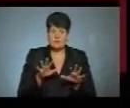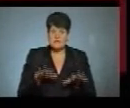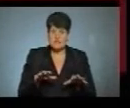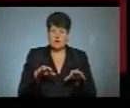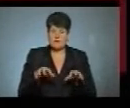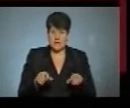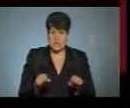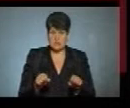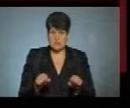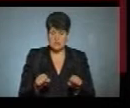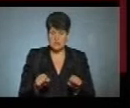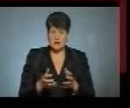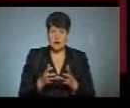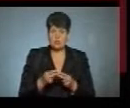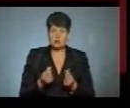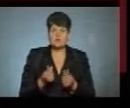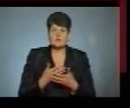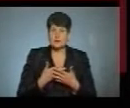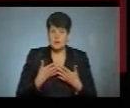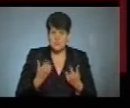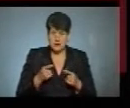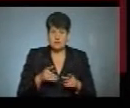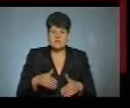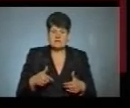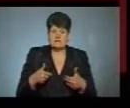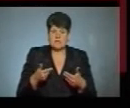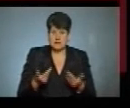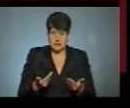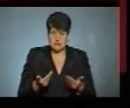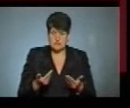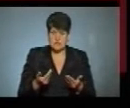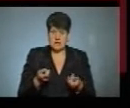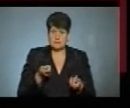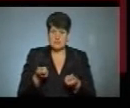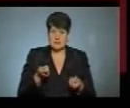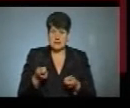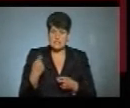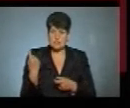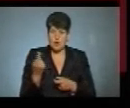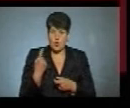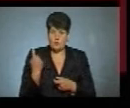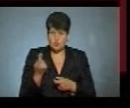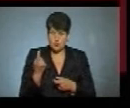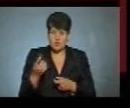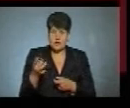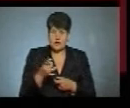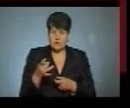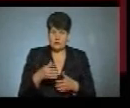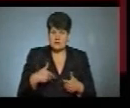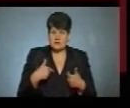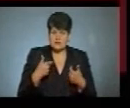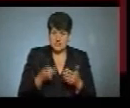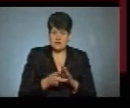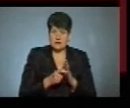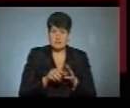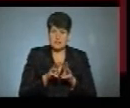на рахунку коштів немає. Вони звертаються до адміністрації обласної, до адміністрації району і зверталися в кабінет